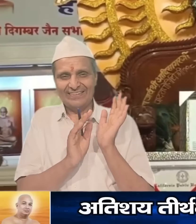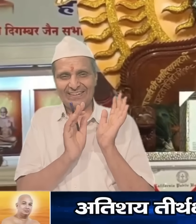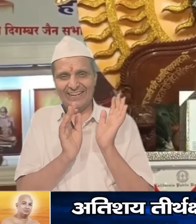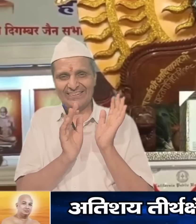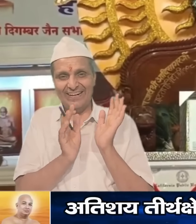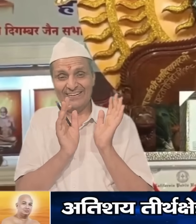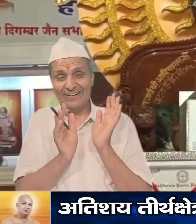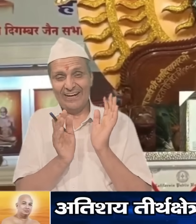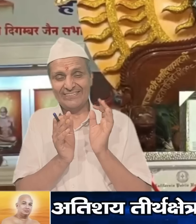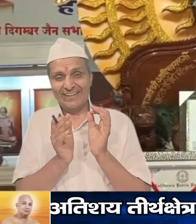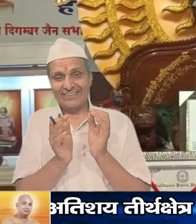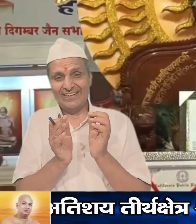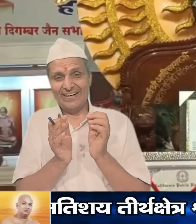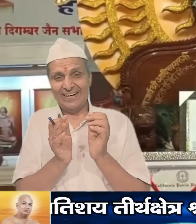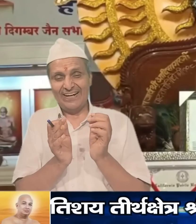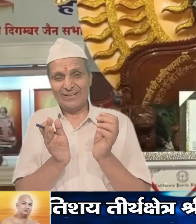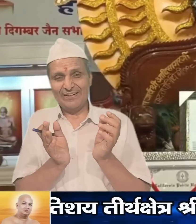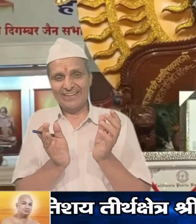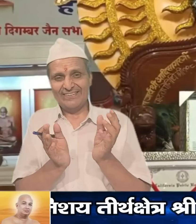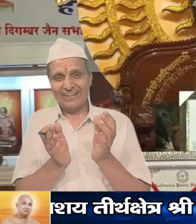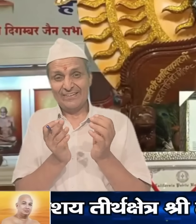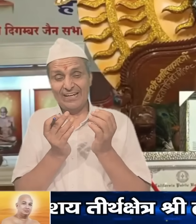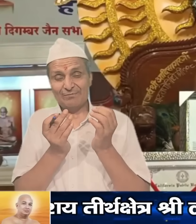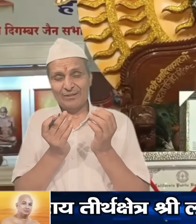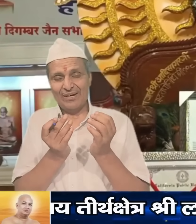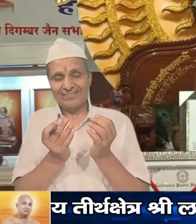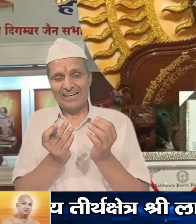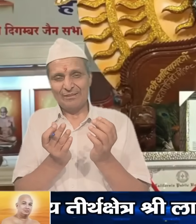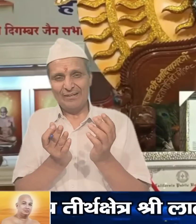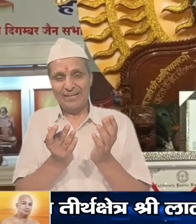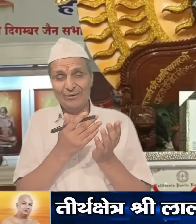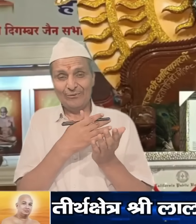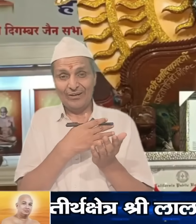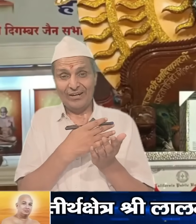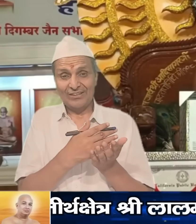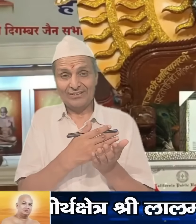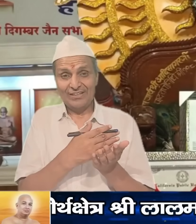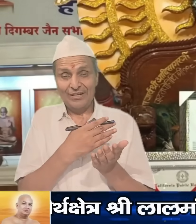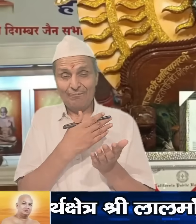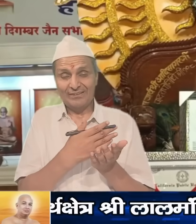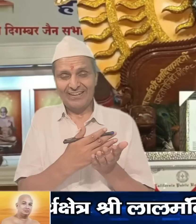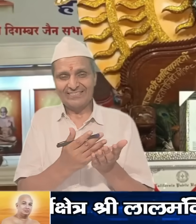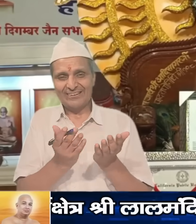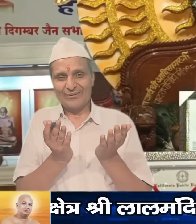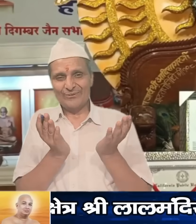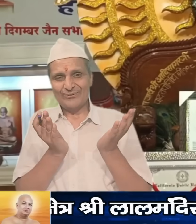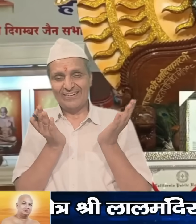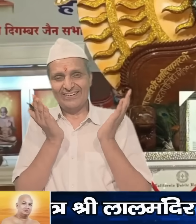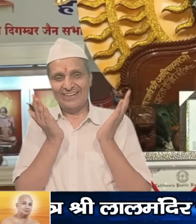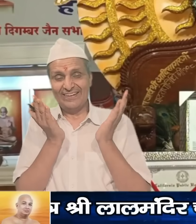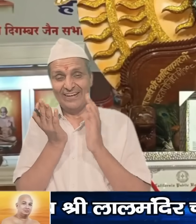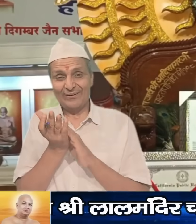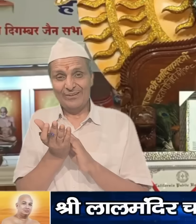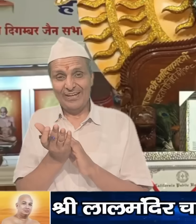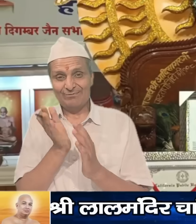दड़ दड़ दड़ दड़ दड़ आचार्य श्री ने 8 मिनट के अंदर या लगभग 8.5 मिनट में उन 48 नहीं 50 गाथाओं को सुना